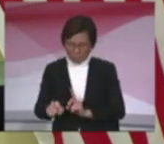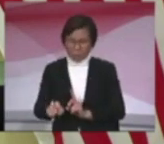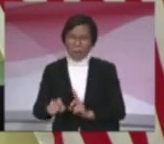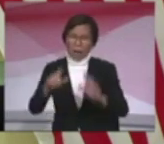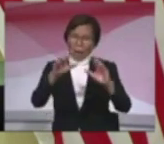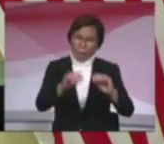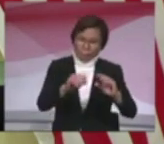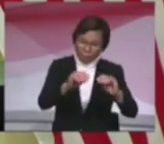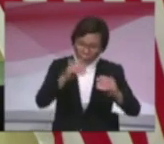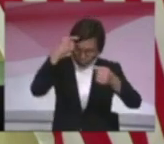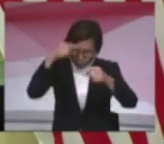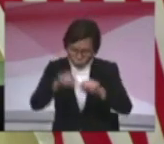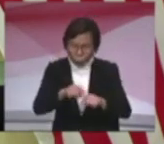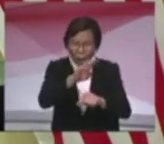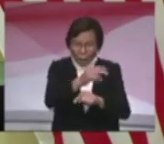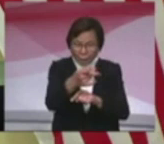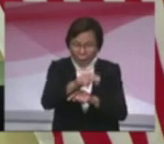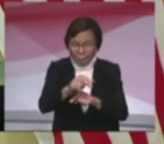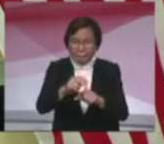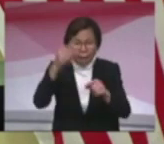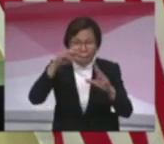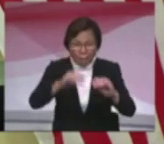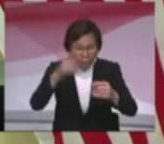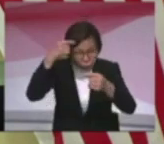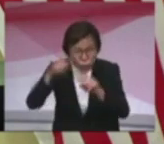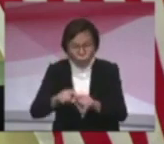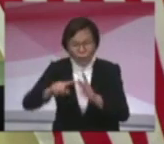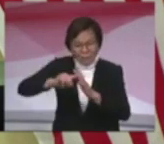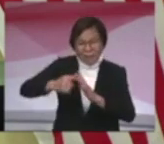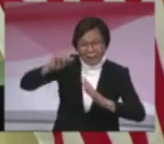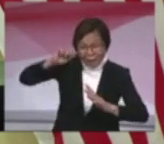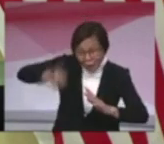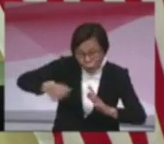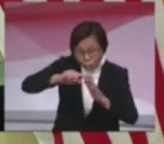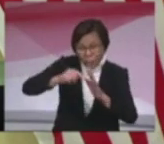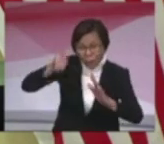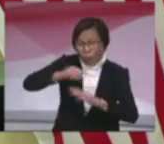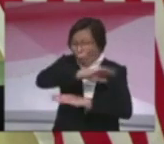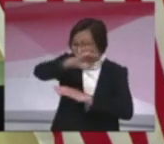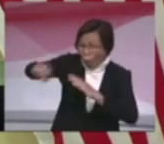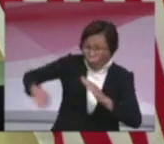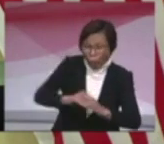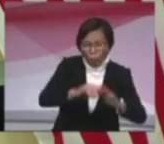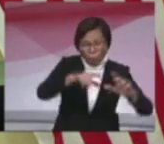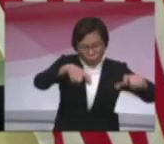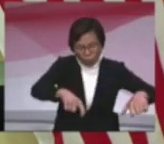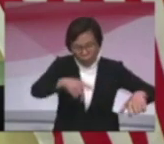Mesyuarat bersetuju mulai besok semua kawasan sama ada